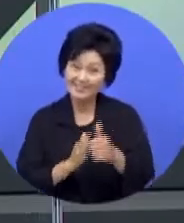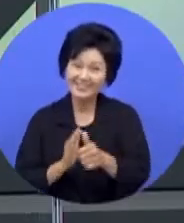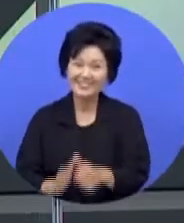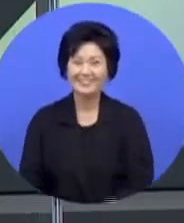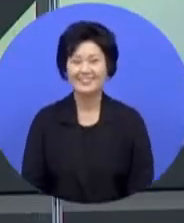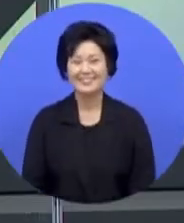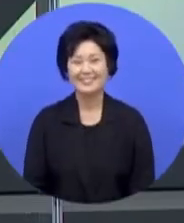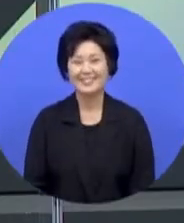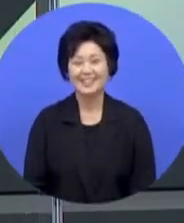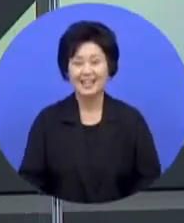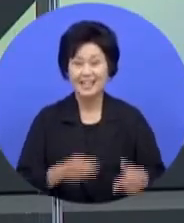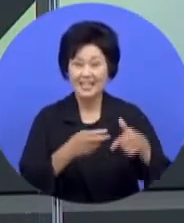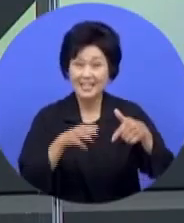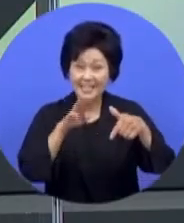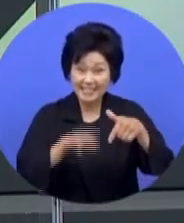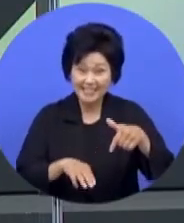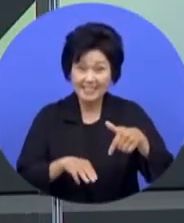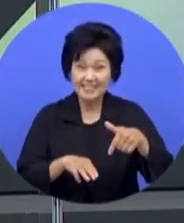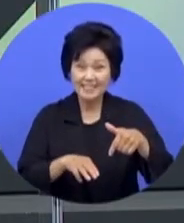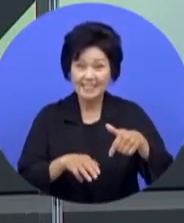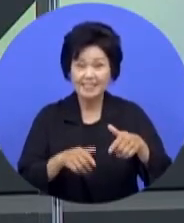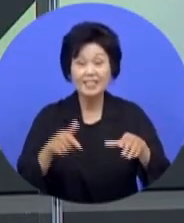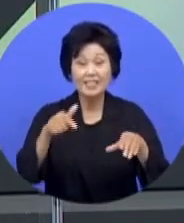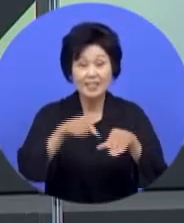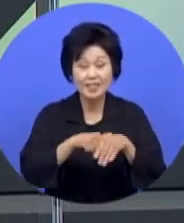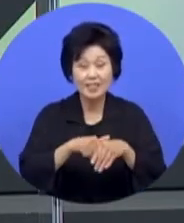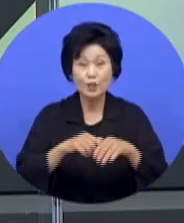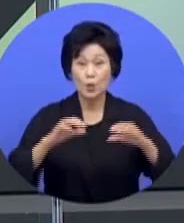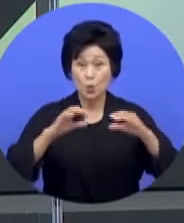인천 우리 기독국제학교는